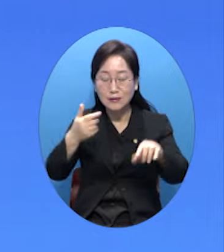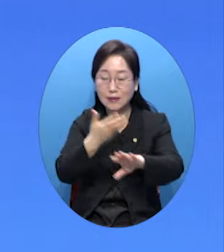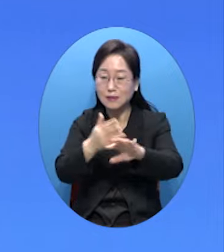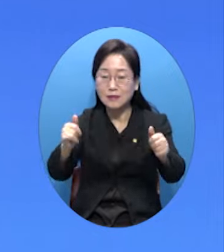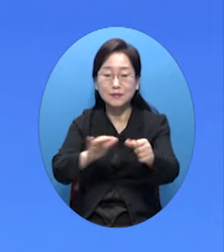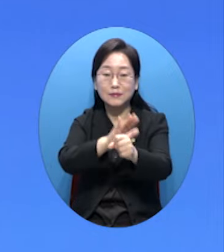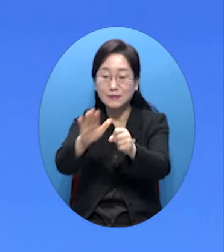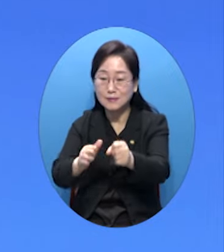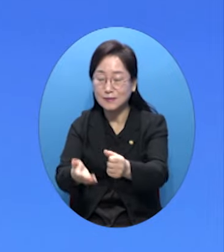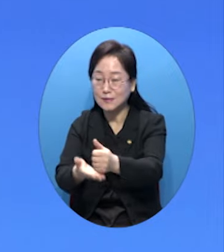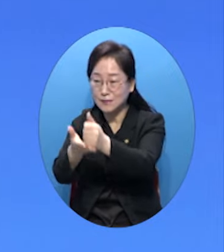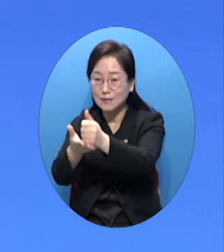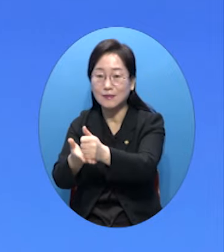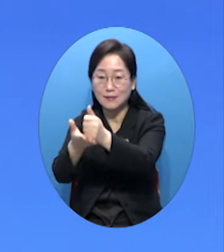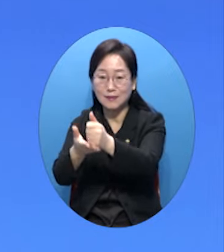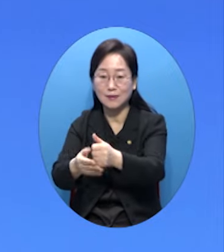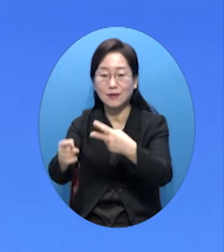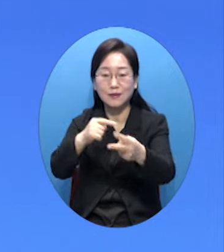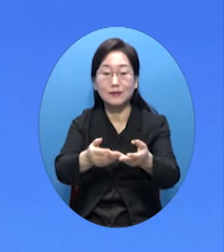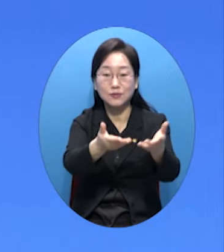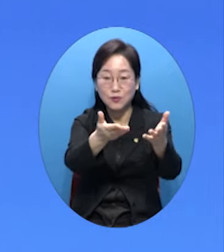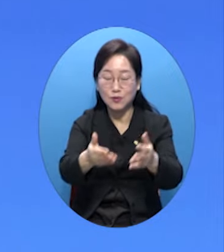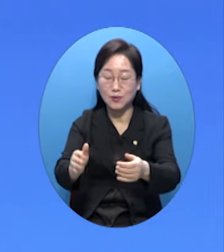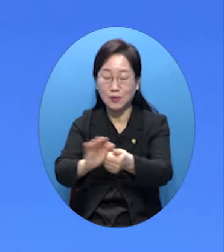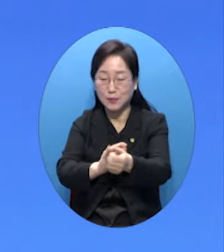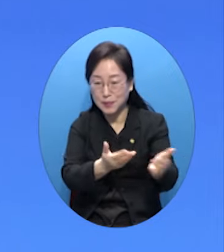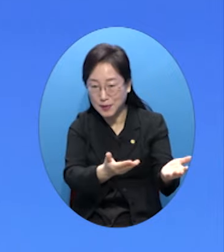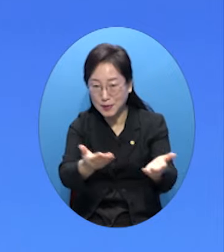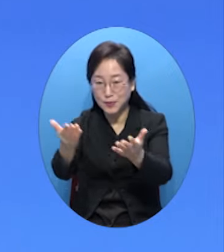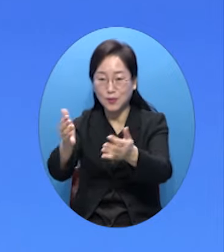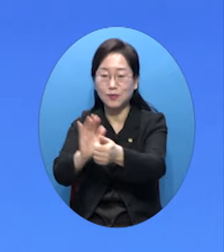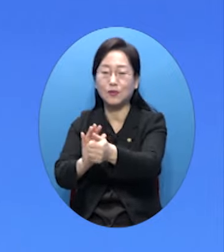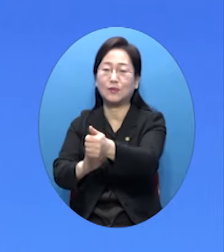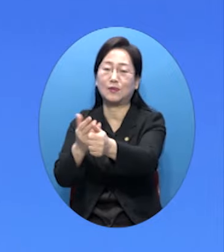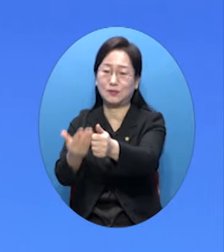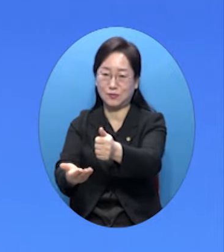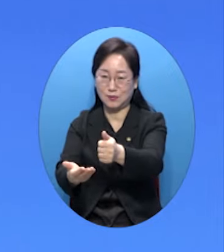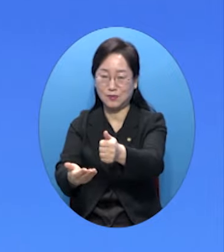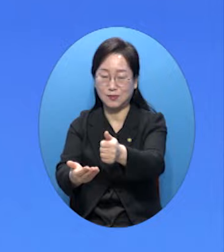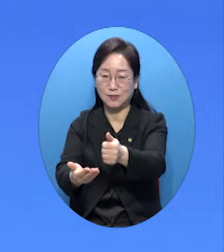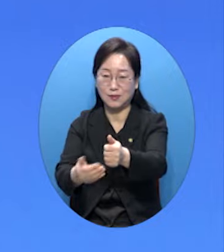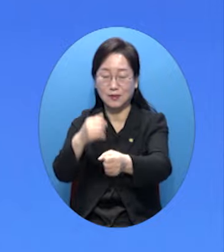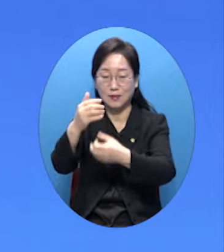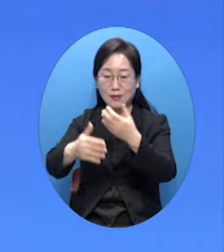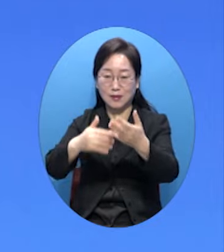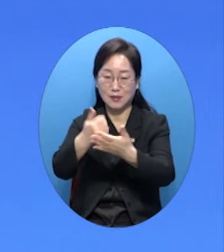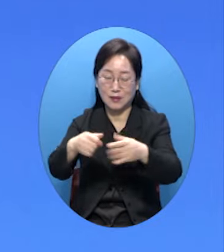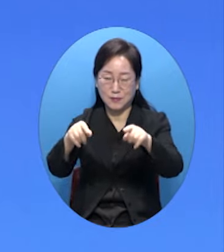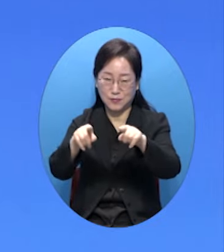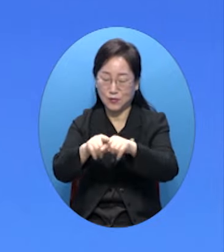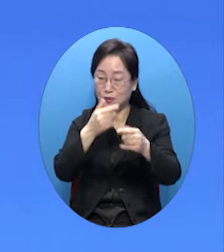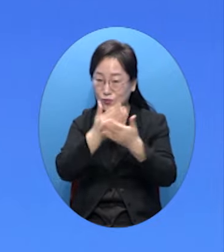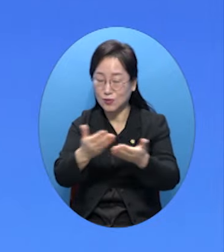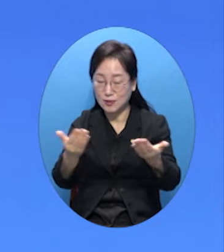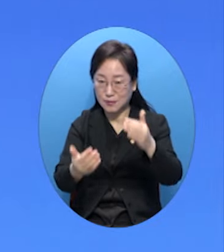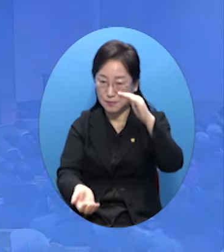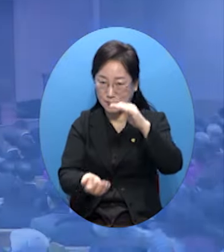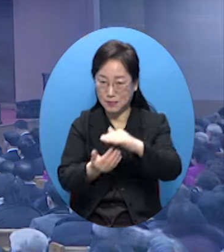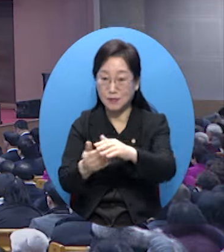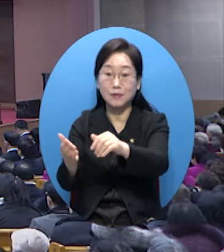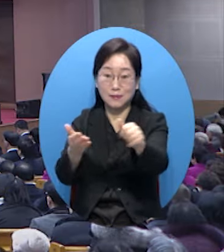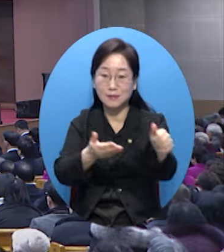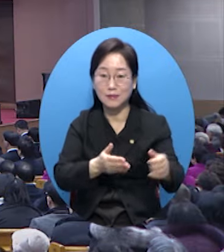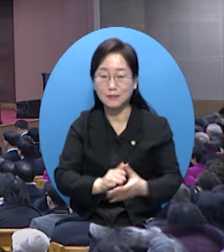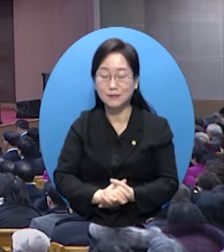사랑하고 존중하고 이해하고 배려하고 도와주고 그래서 하나님의 계약서를 이루는 우리 모두가 되어야 할 줄로